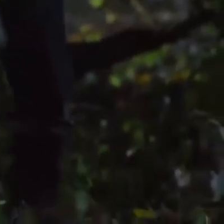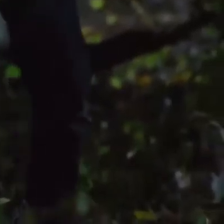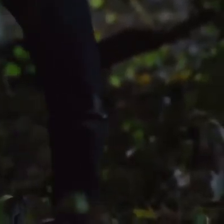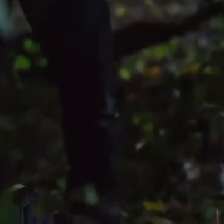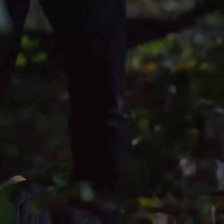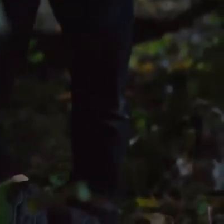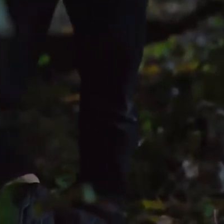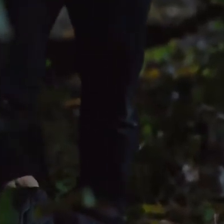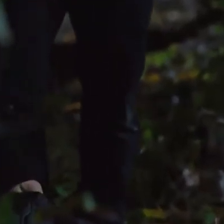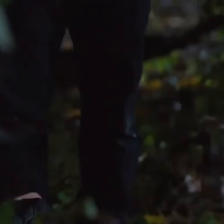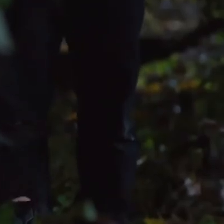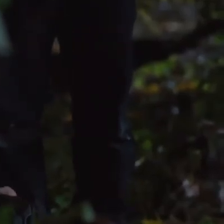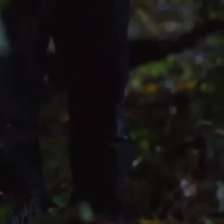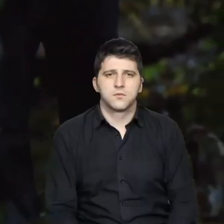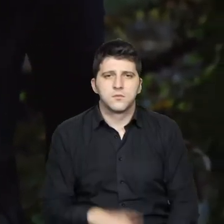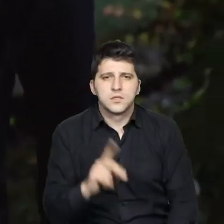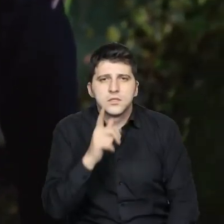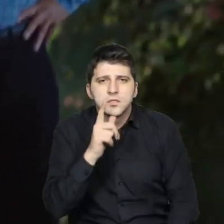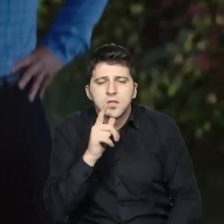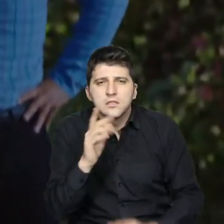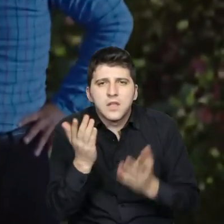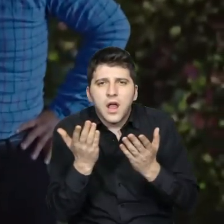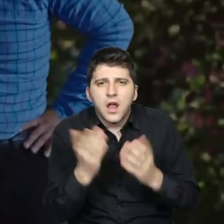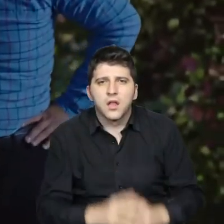durdu. Neydi o ses?